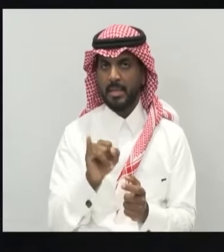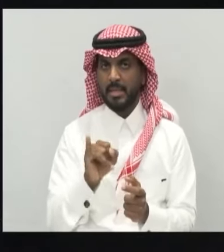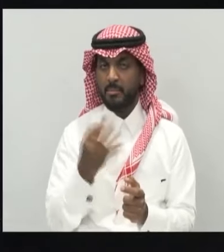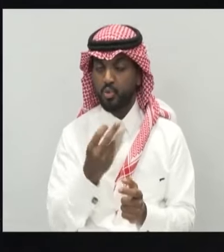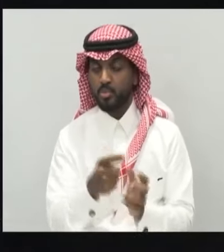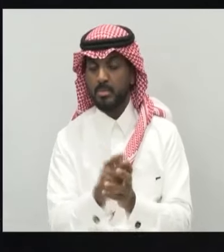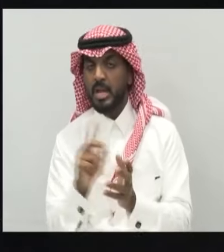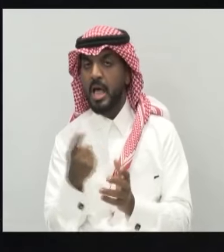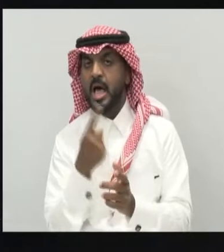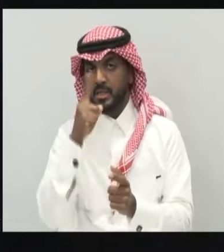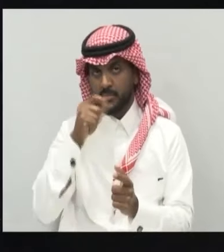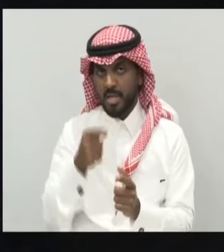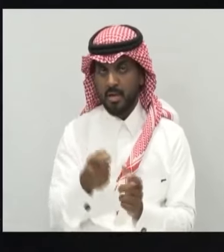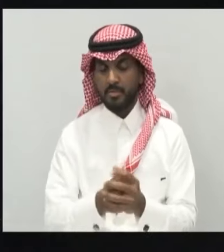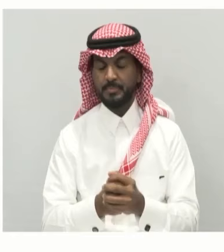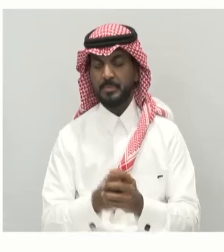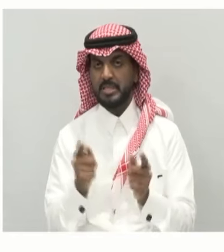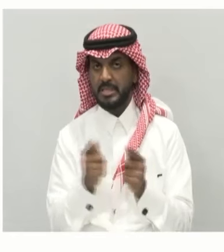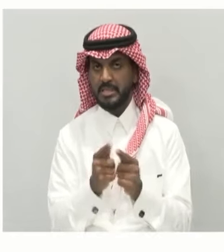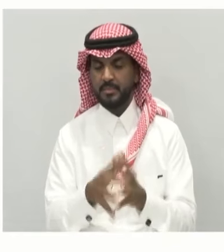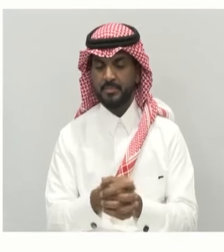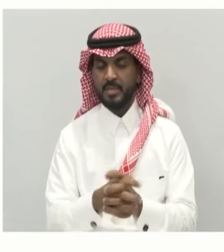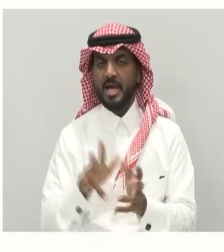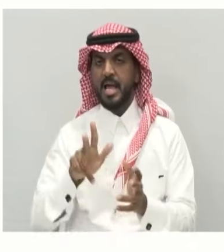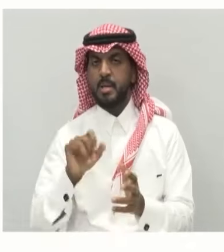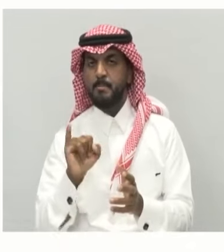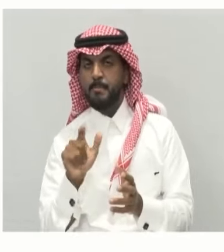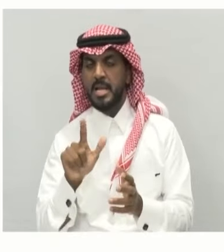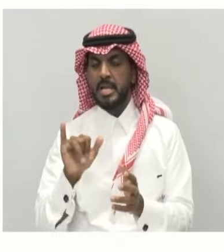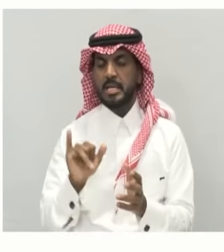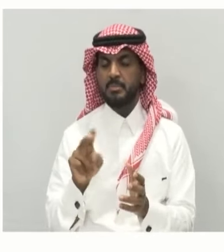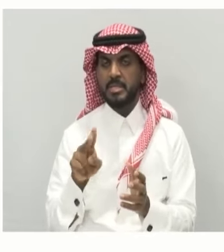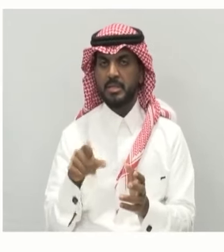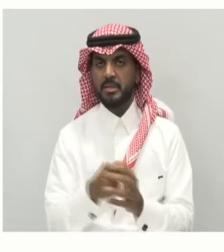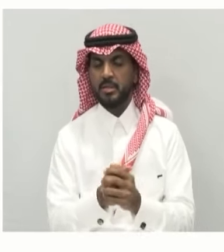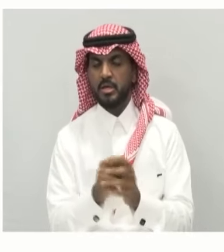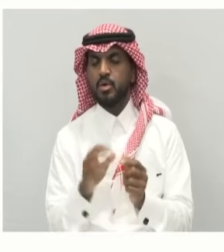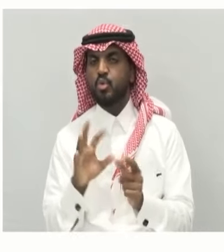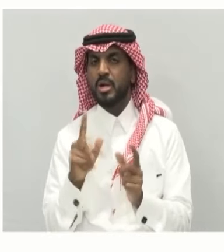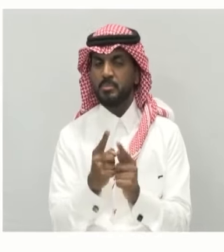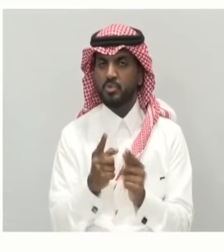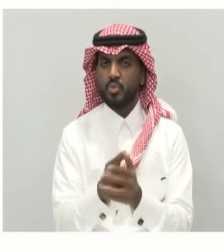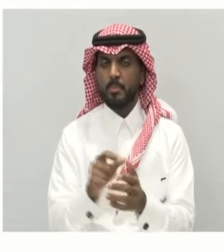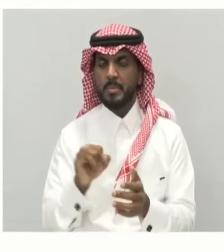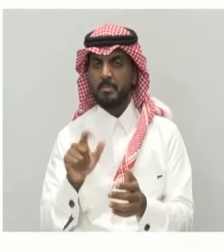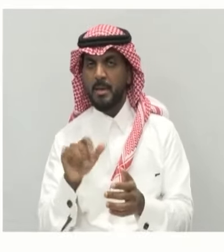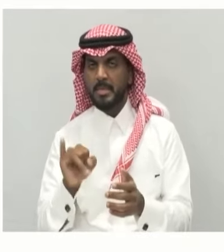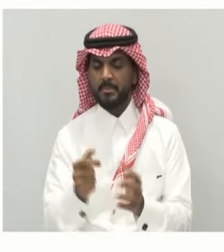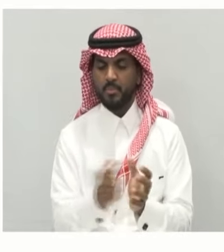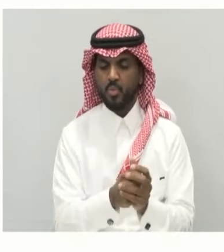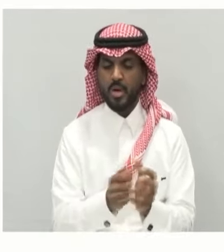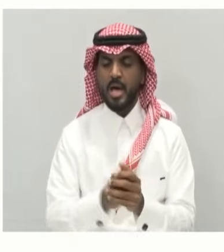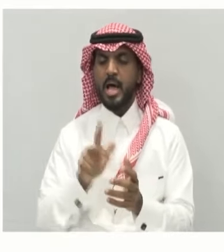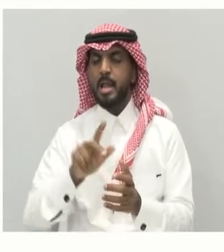بالرمز حقه او الاختصار حقه بارك الله فيكم المليمتر ورمزه م لام م كذلك